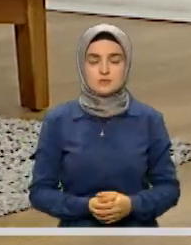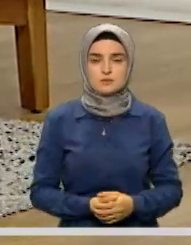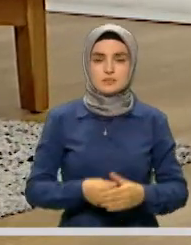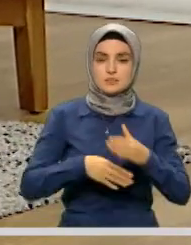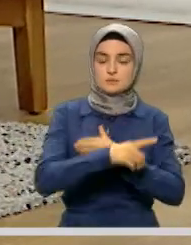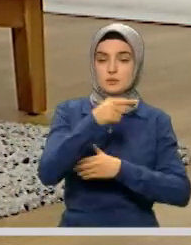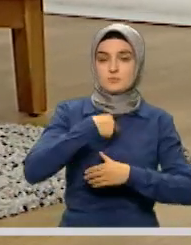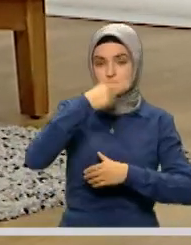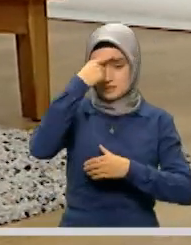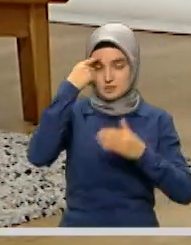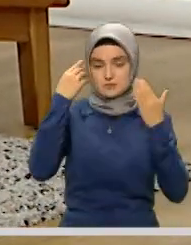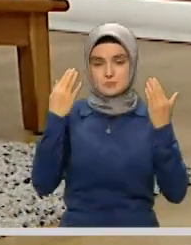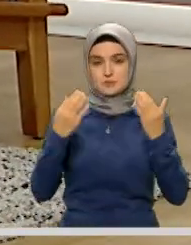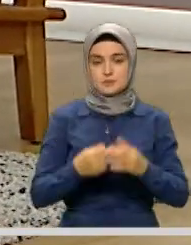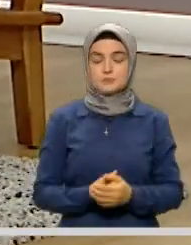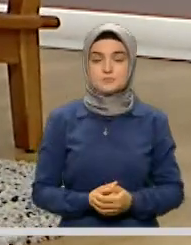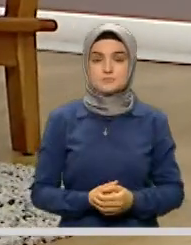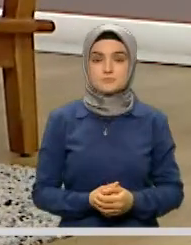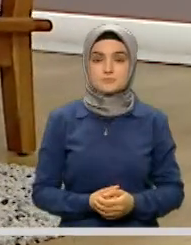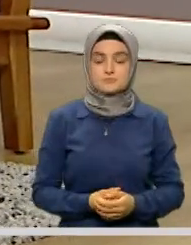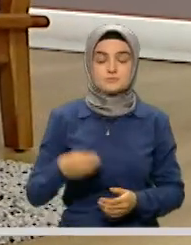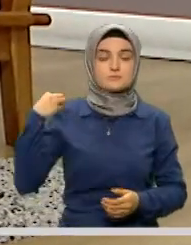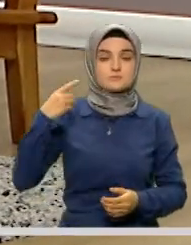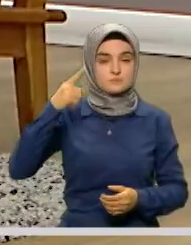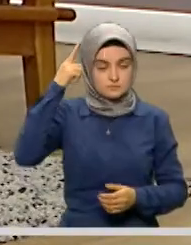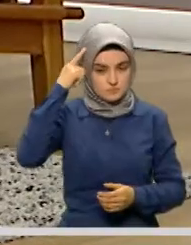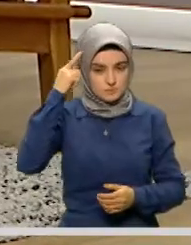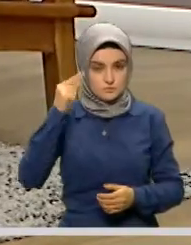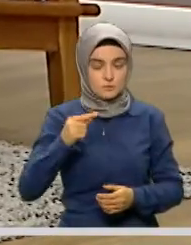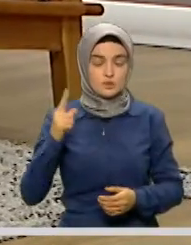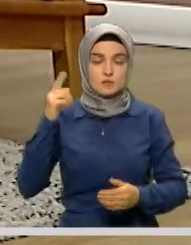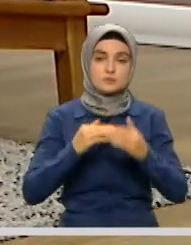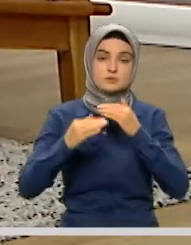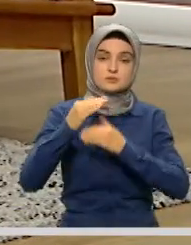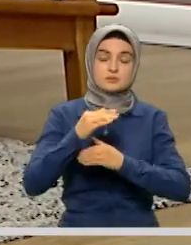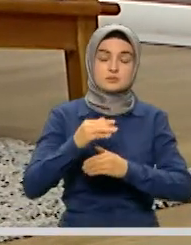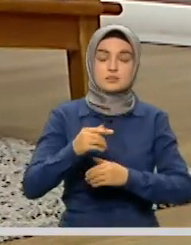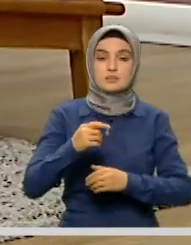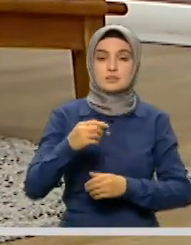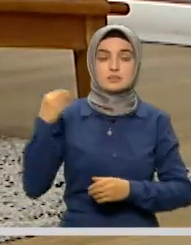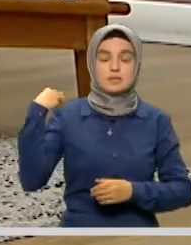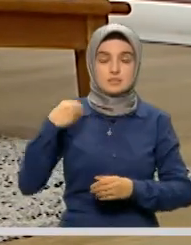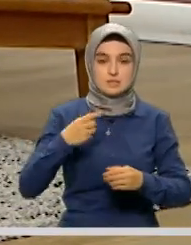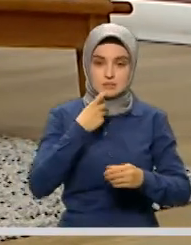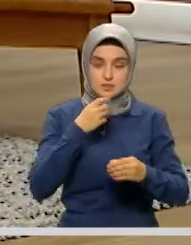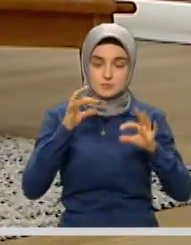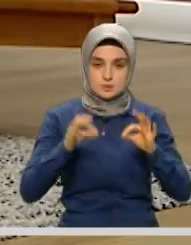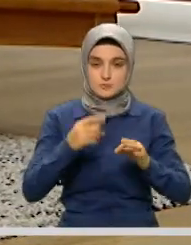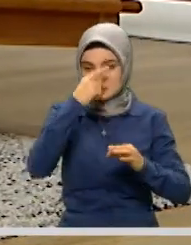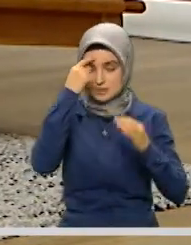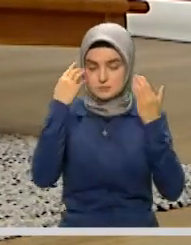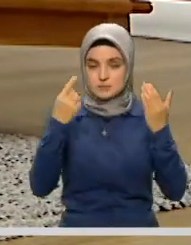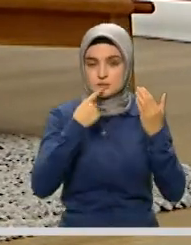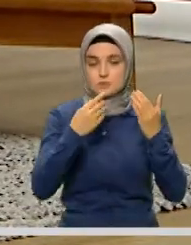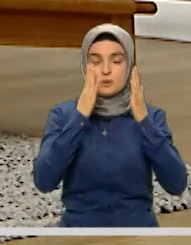çıkmayı bizlere nasip eylesin inşallah. Yeni bir bilinçle Allah-u Teala yeni yıla başlamayı bizlere nasip eylesin diyorum. Amin Harun Hocam. Son olarak da